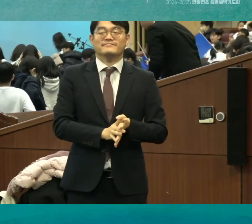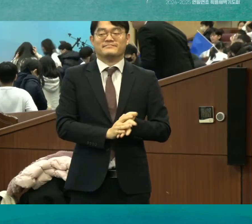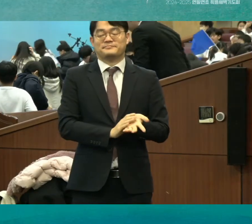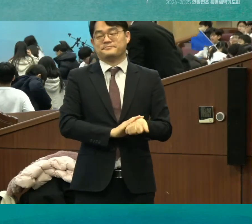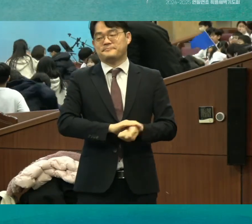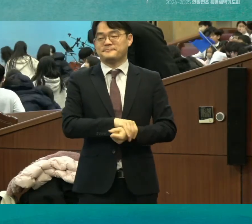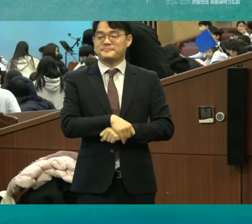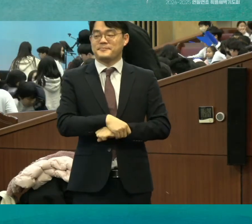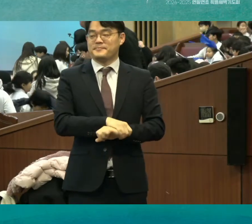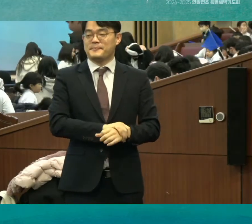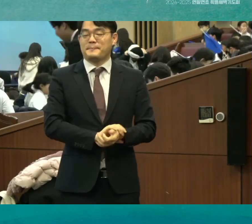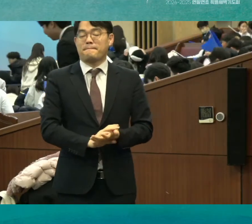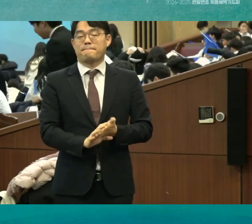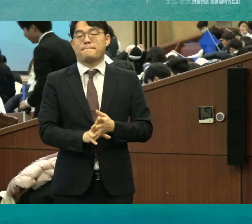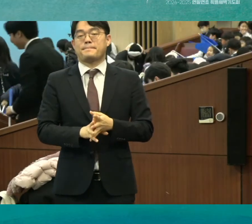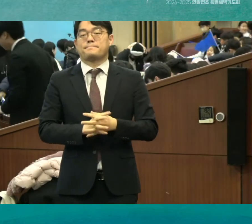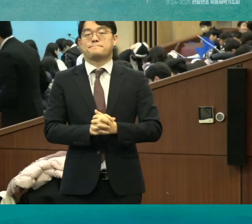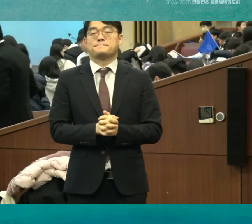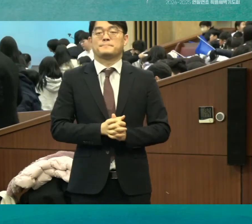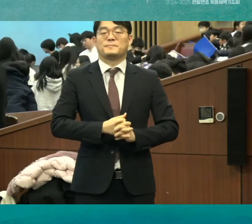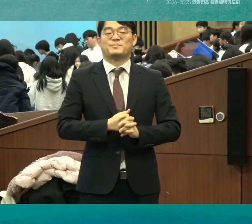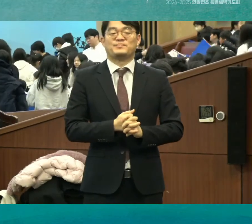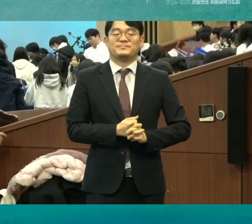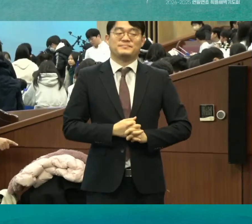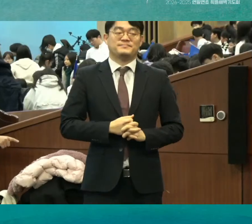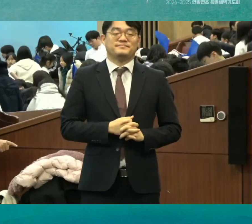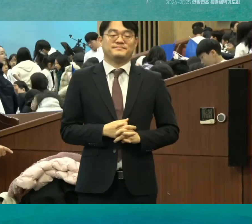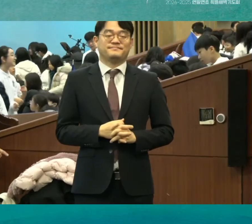아이고, 좋습니다.